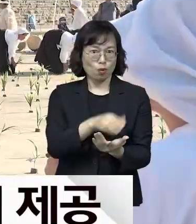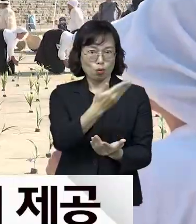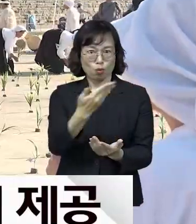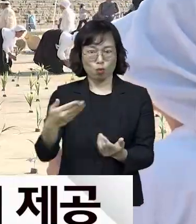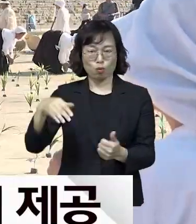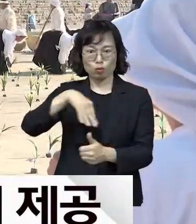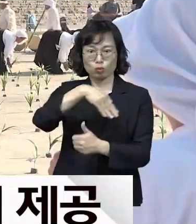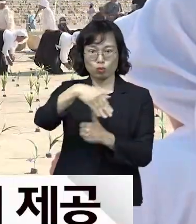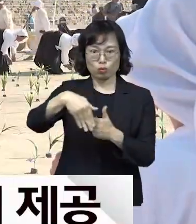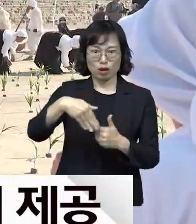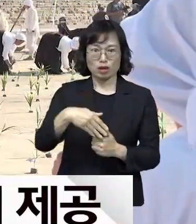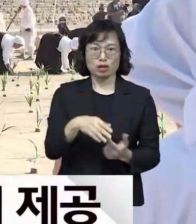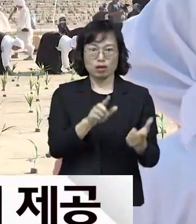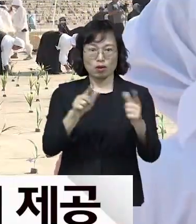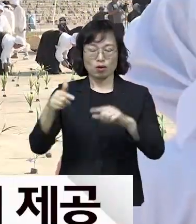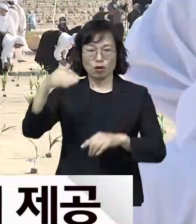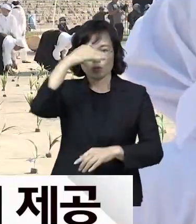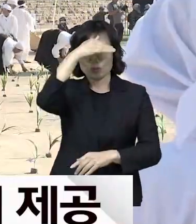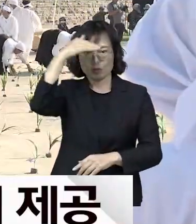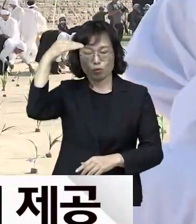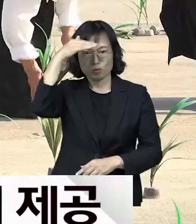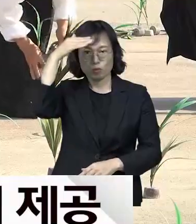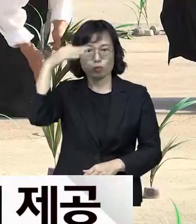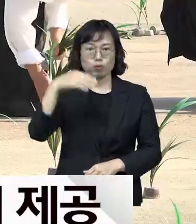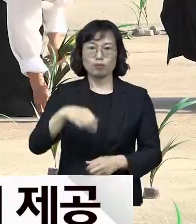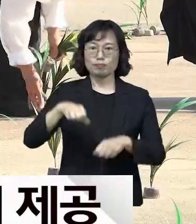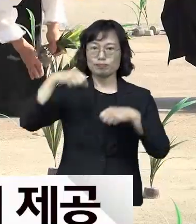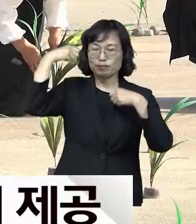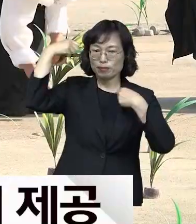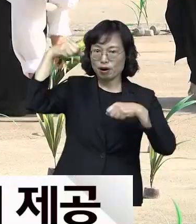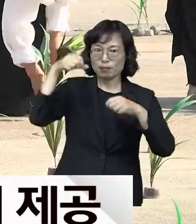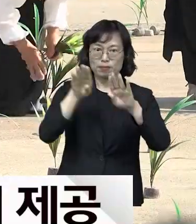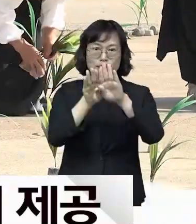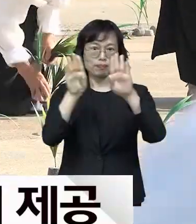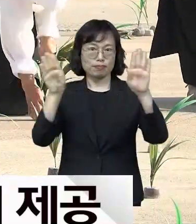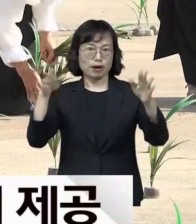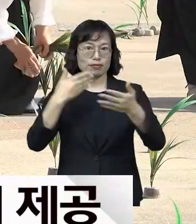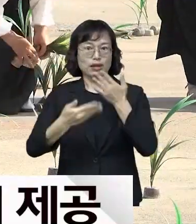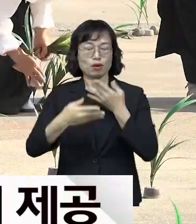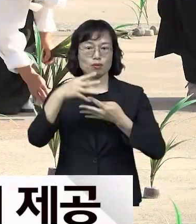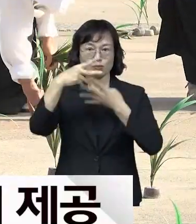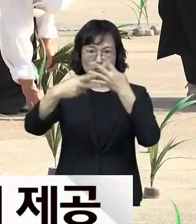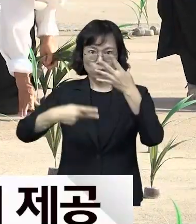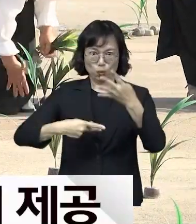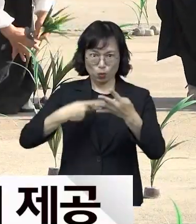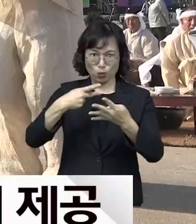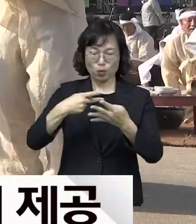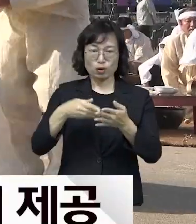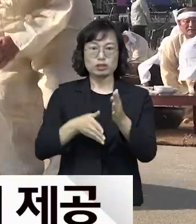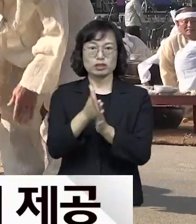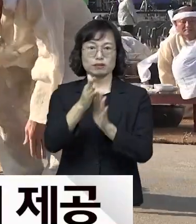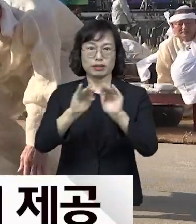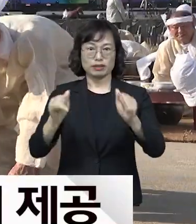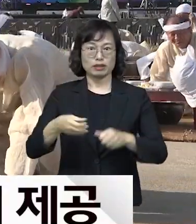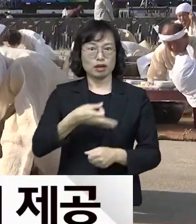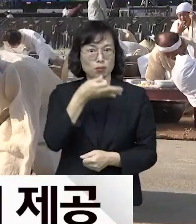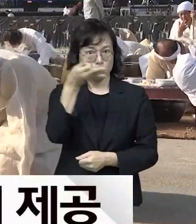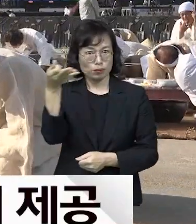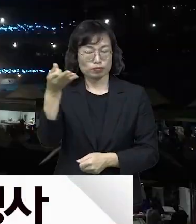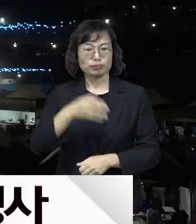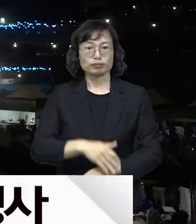이번 행사는 다양한 콘텐츠의 공연과 전시 체험 프로그램을 통해 시민들에게 다양한 볼거리를